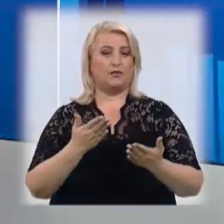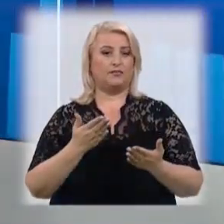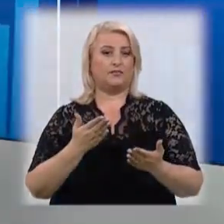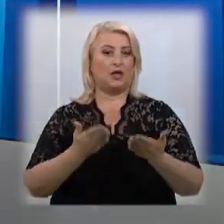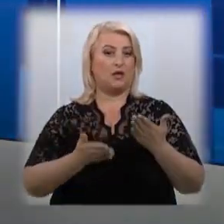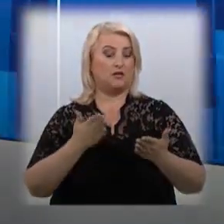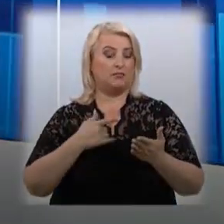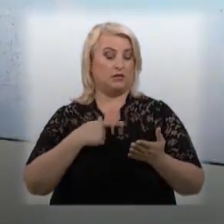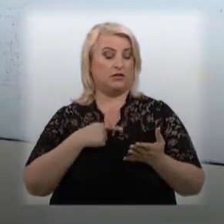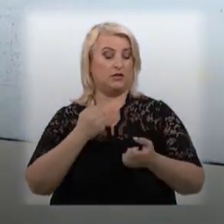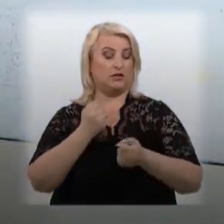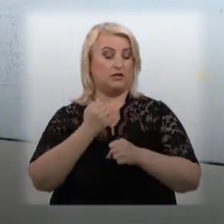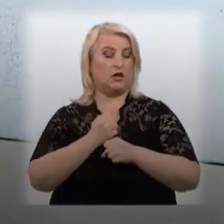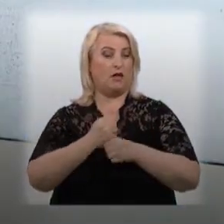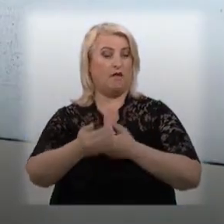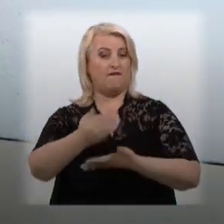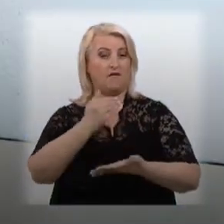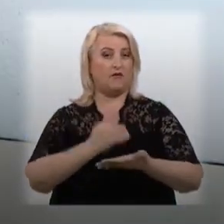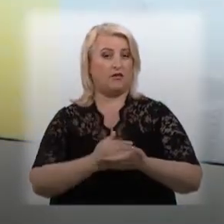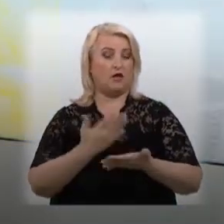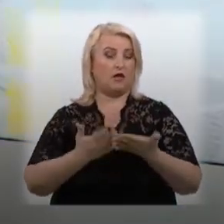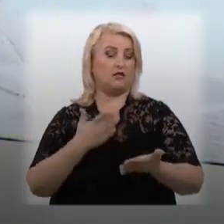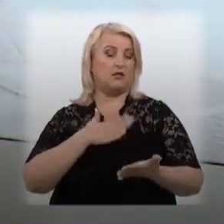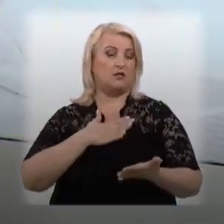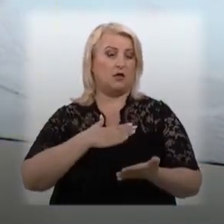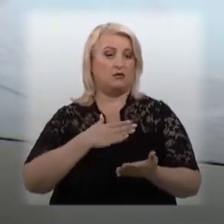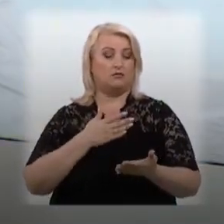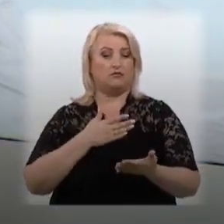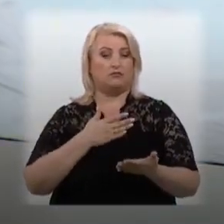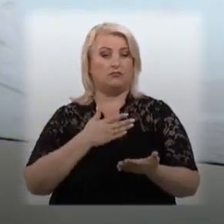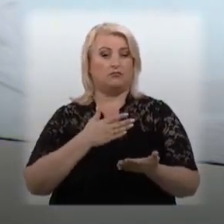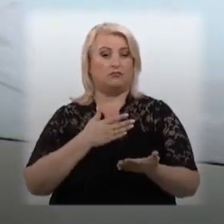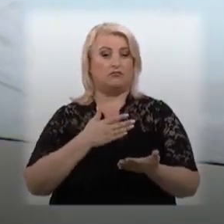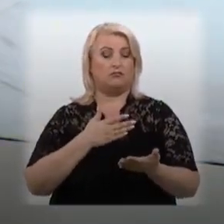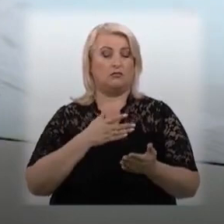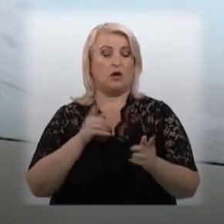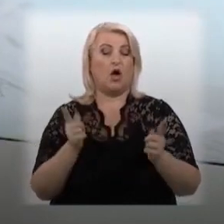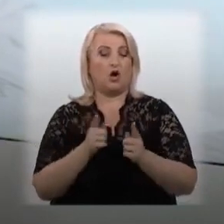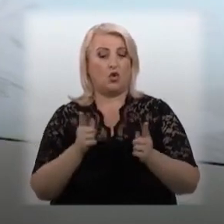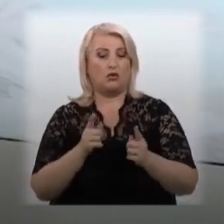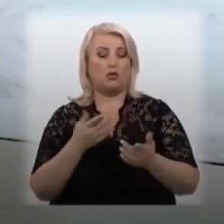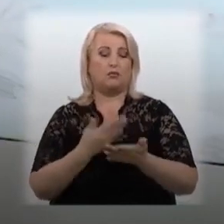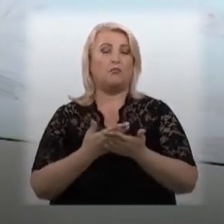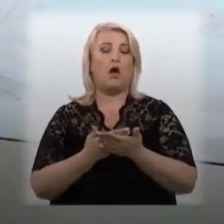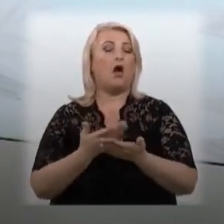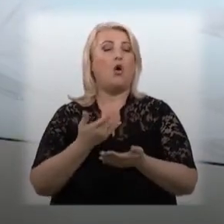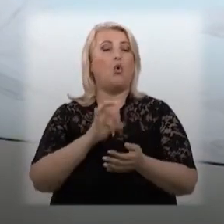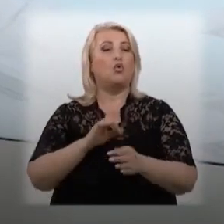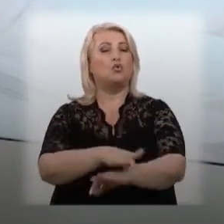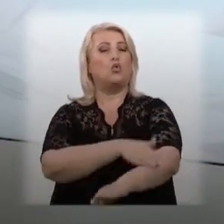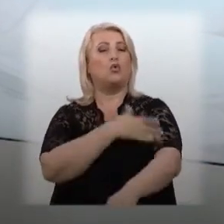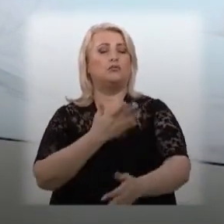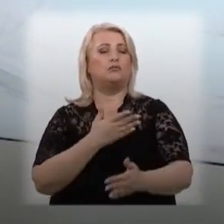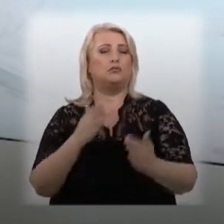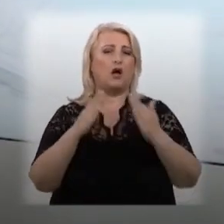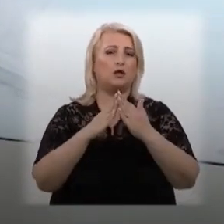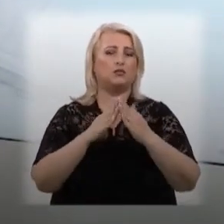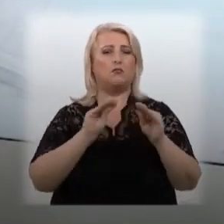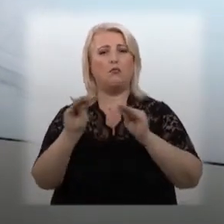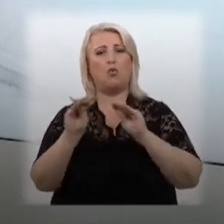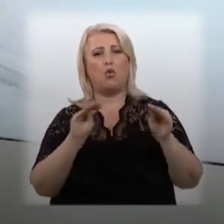daca tranzactia noastră sau produsul nostru este pe ciclu tranzacții lung casă mobilă partament Nu știu